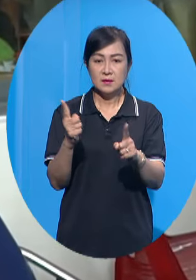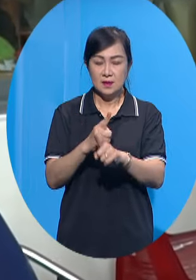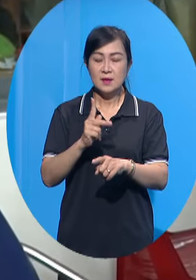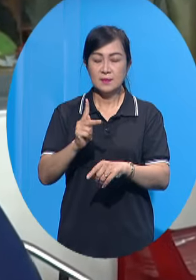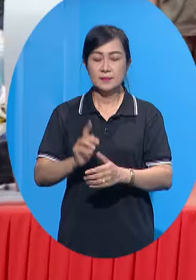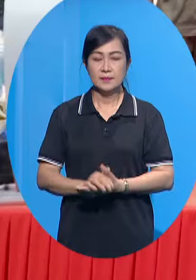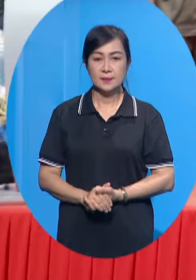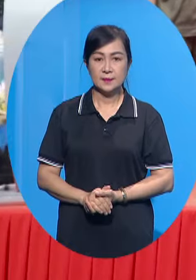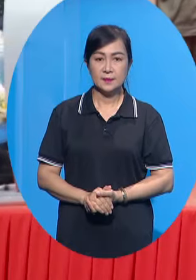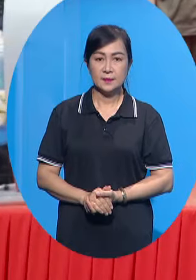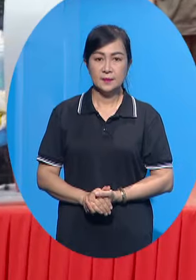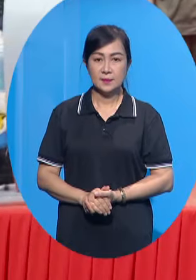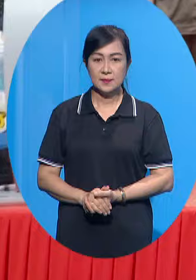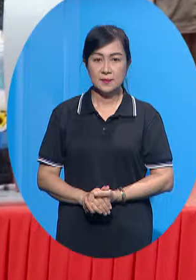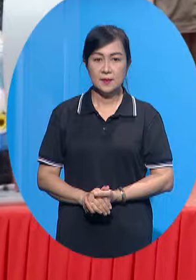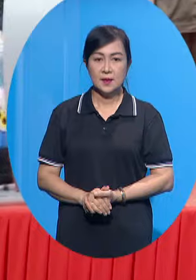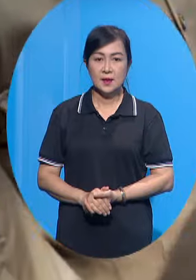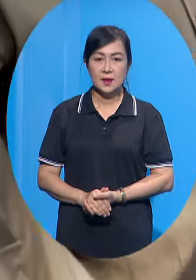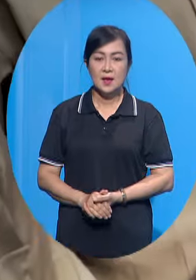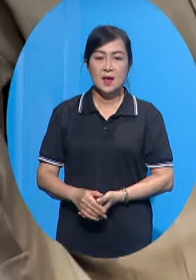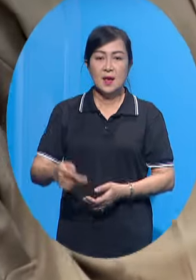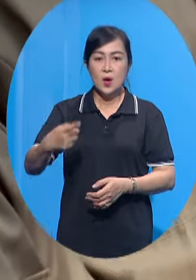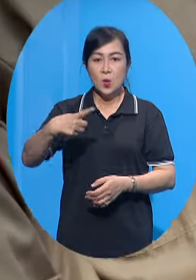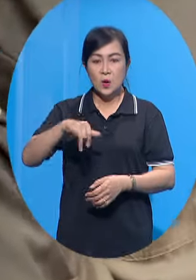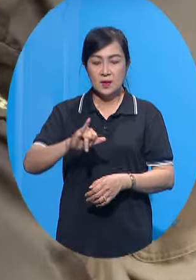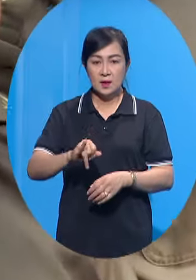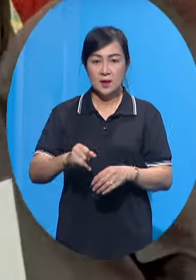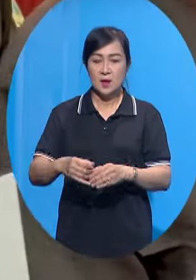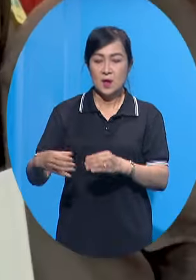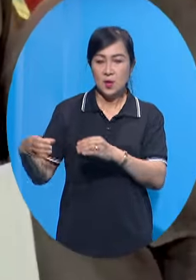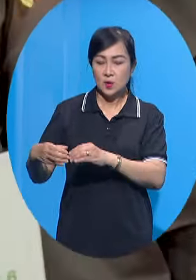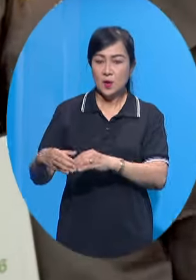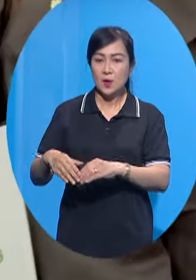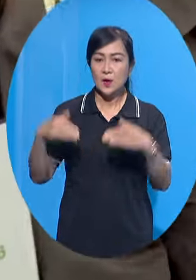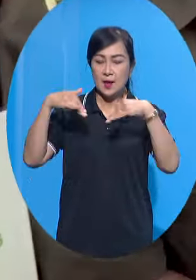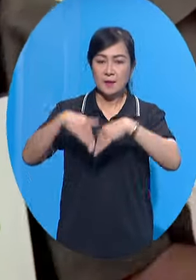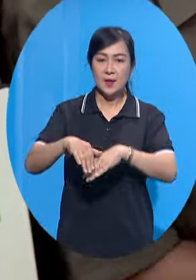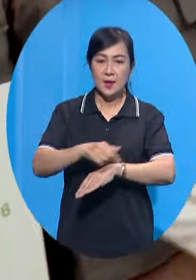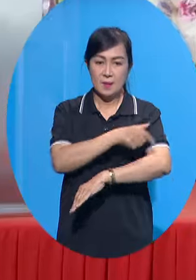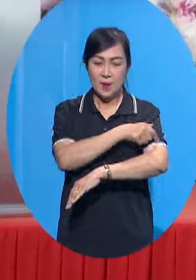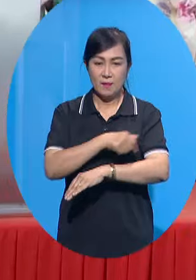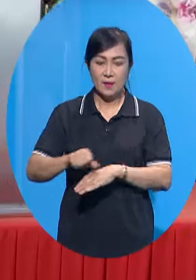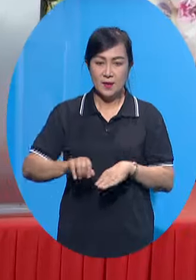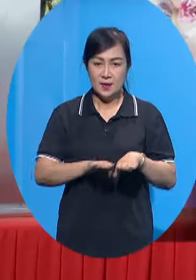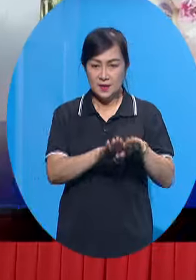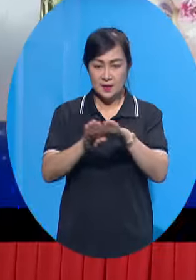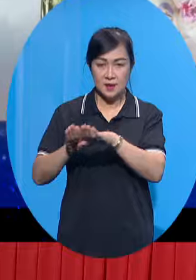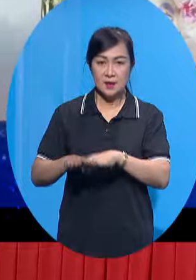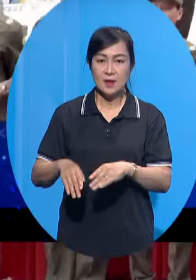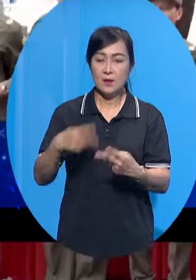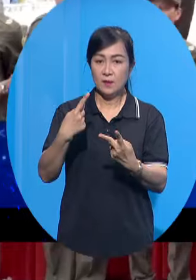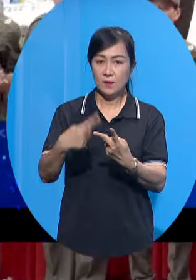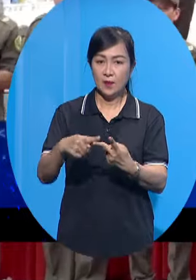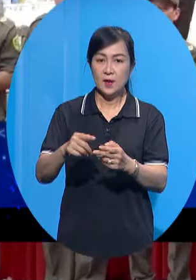thời. Dịp này, phường 10 quận 6 cũng ra mắt tổ lực lượng tham gia bảo vệ an ninh trật tự cơ sở trên địa bàn phường tại các khu